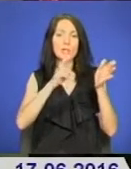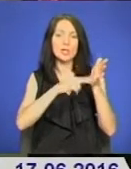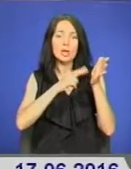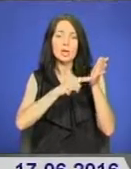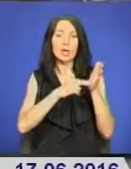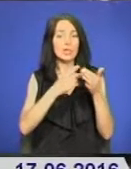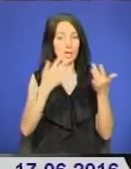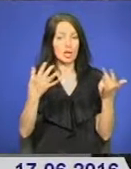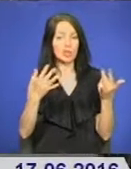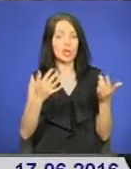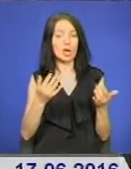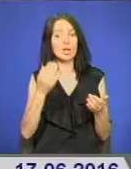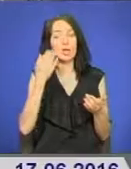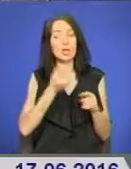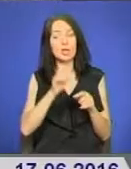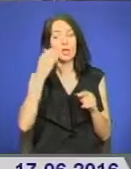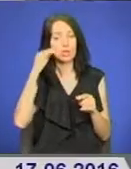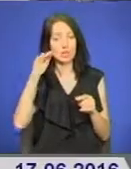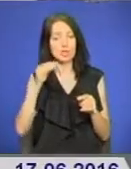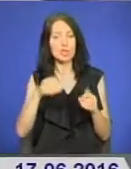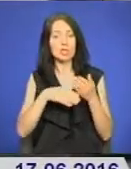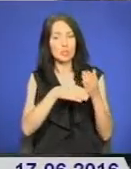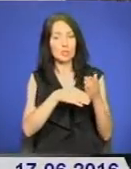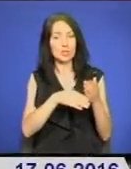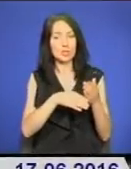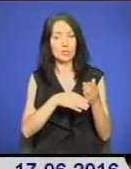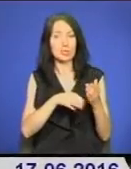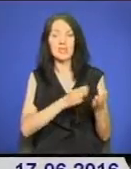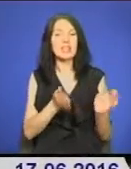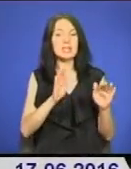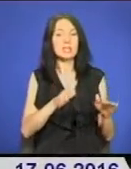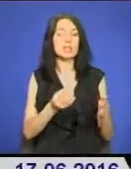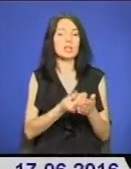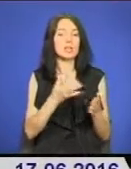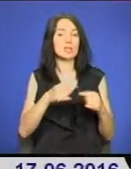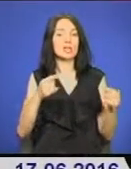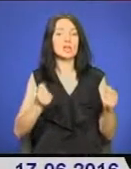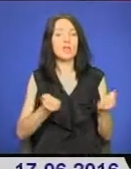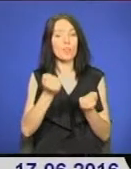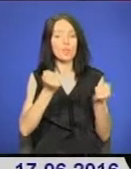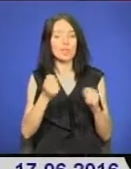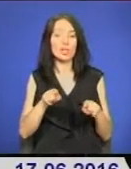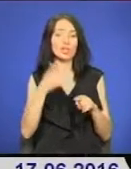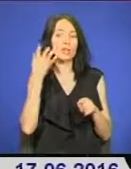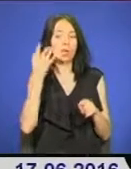оберегтися від крадіжки – це не залишати цінних речей у автівках та в легкодоступних місцях.